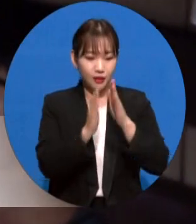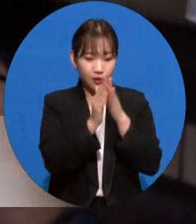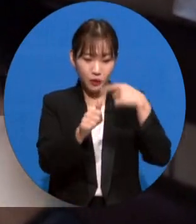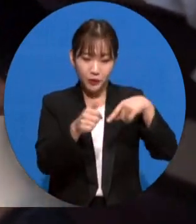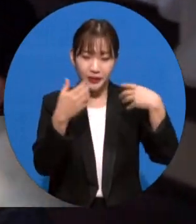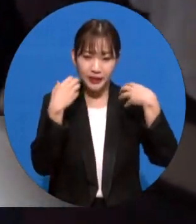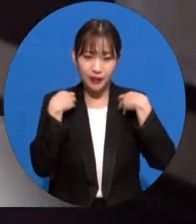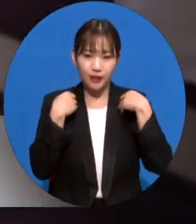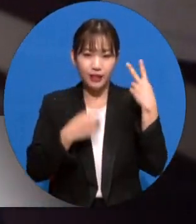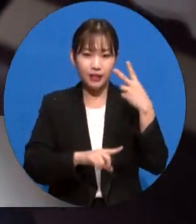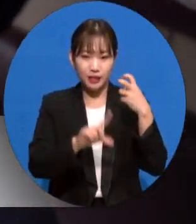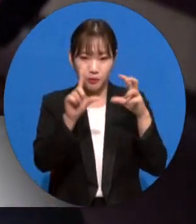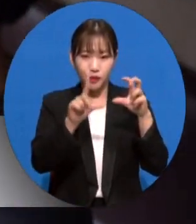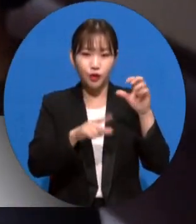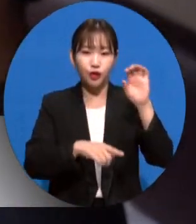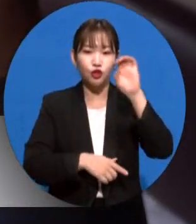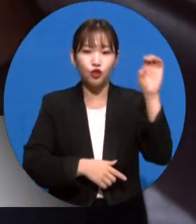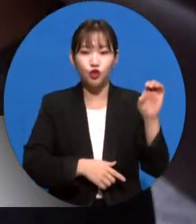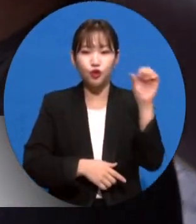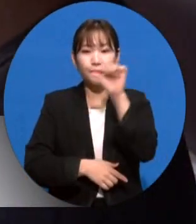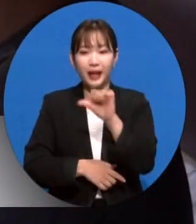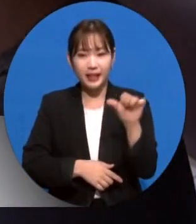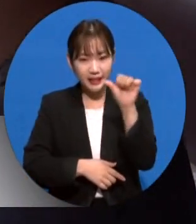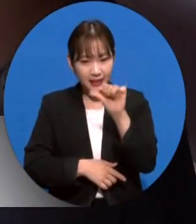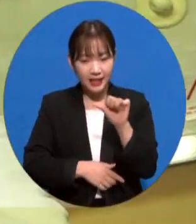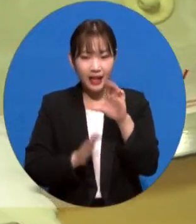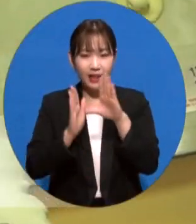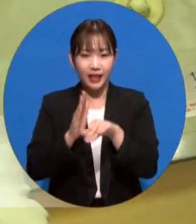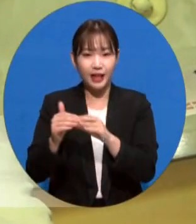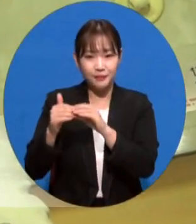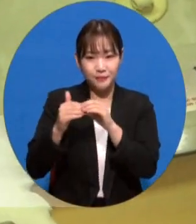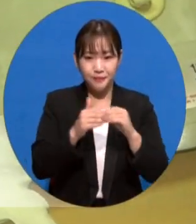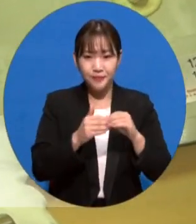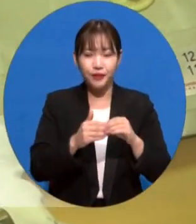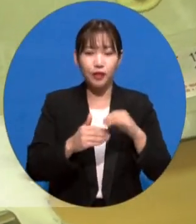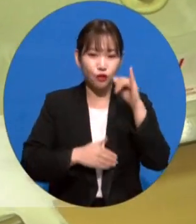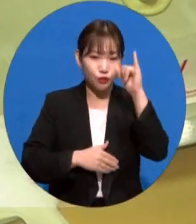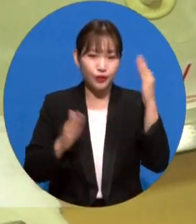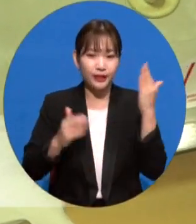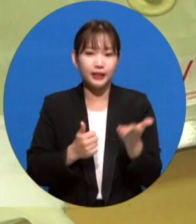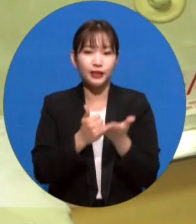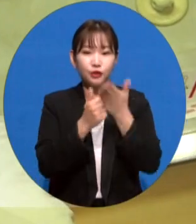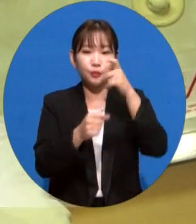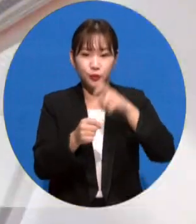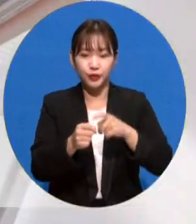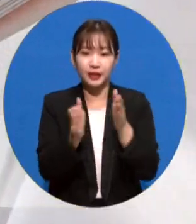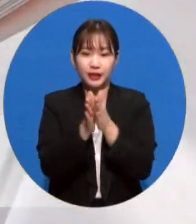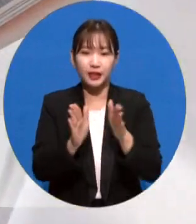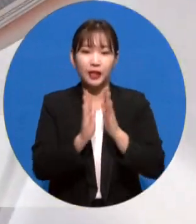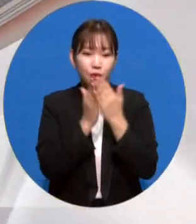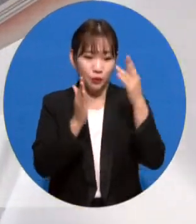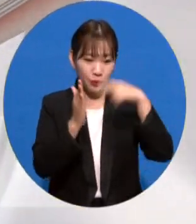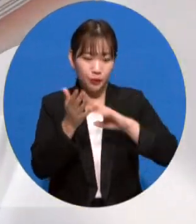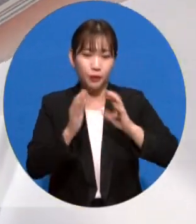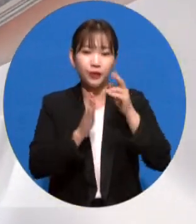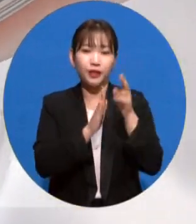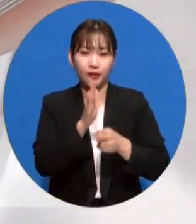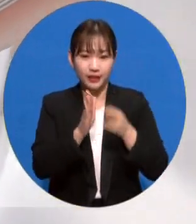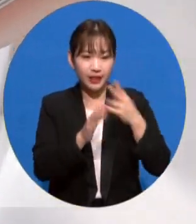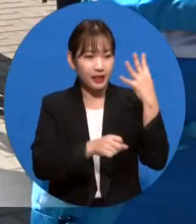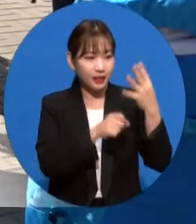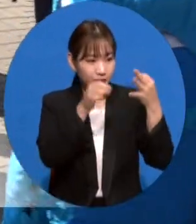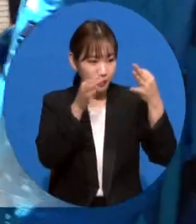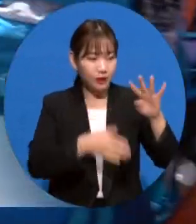전남교육청이 지난 2015년 유라시아 시대를 선도할 인재 육성을 위해 시작한 독서 토론 열차. 4년 동안 400여 명의